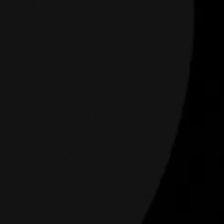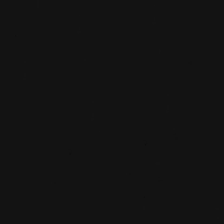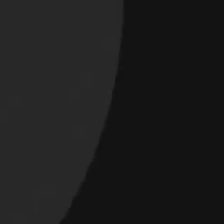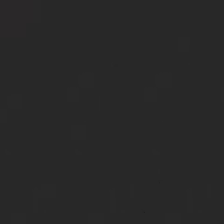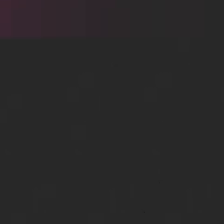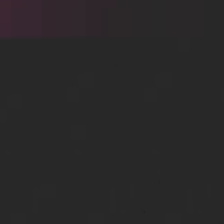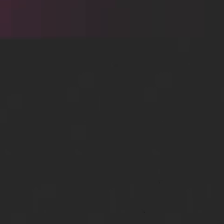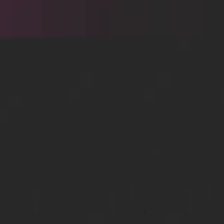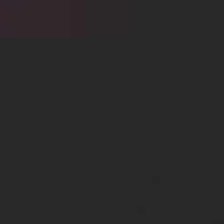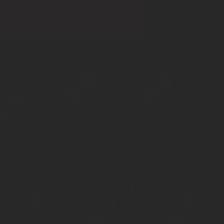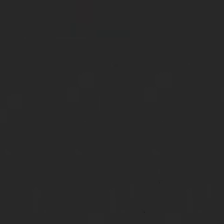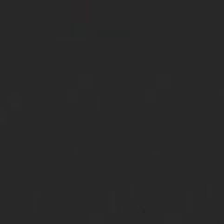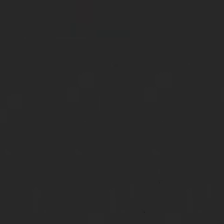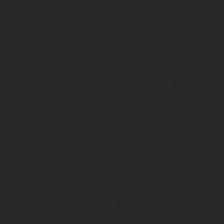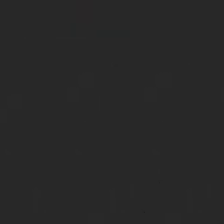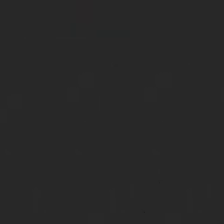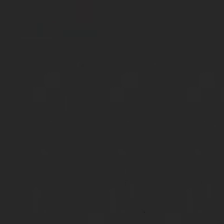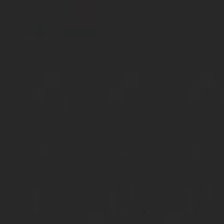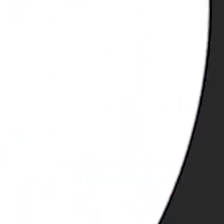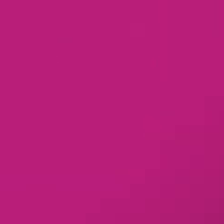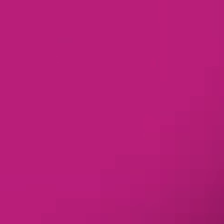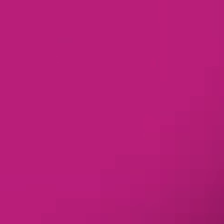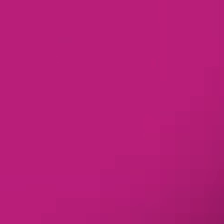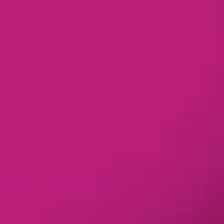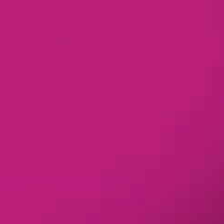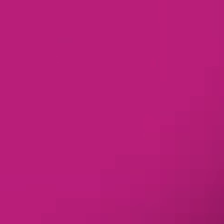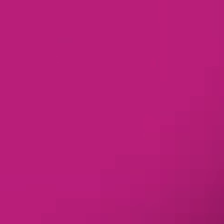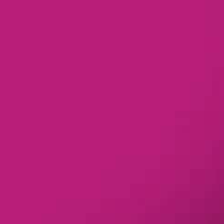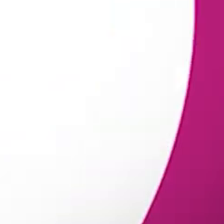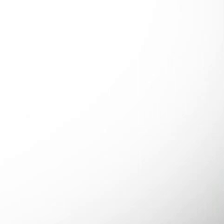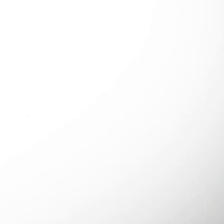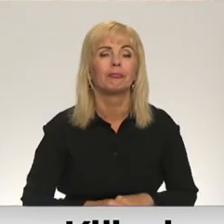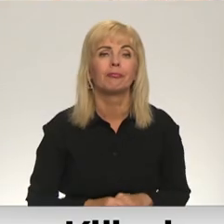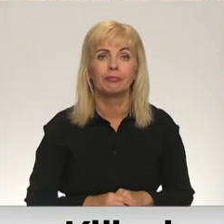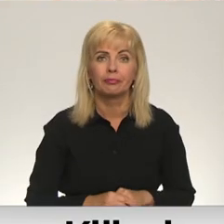Re! Viss ēters ir te!